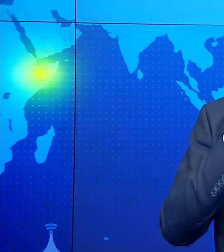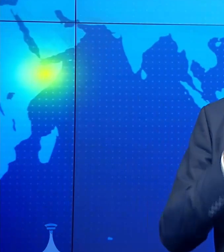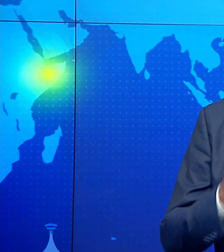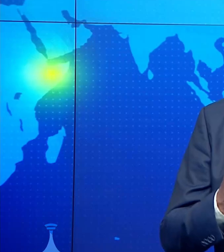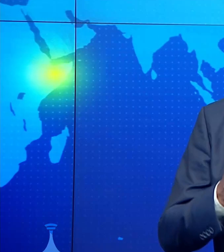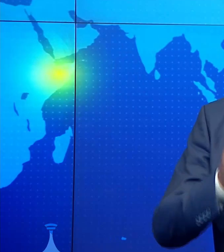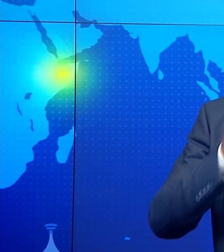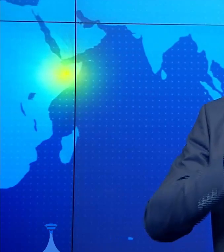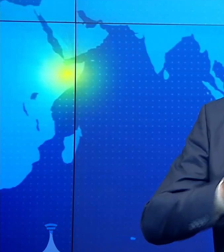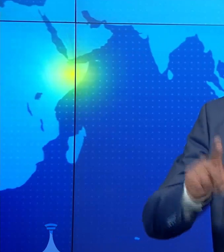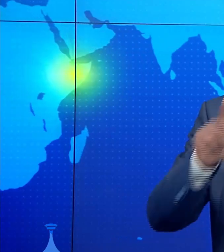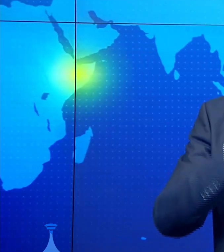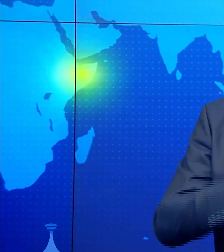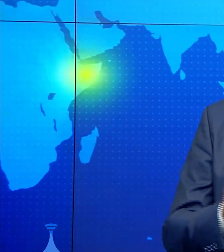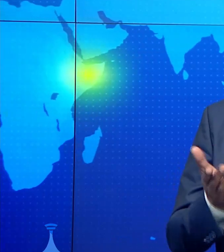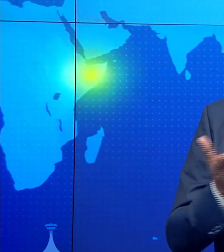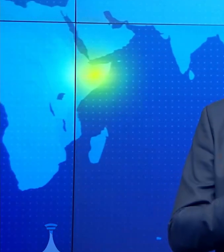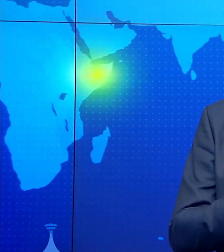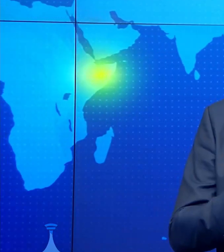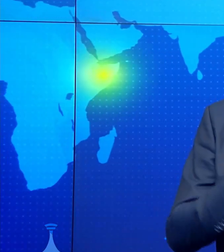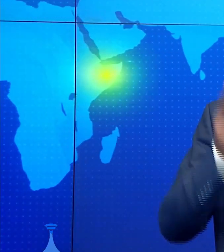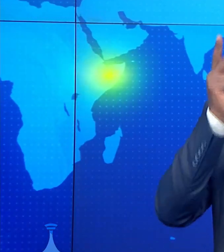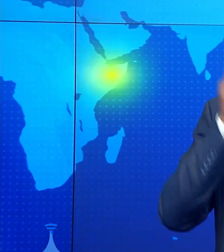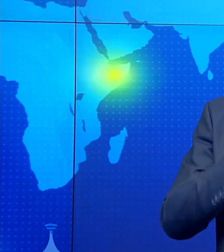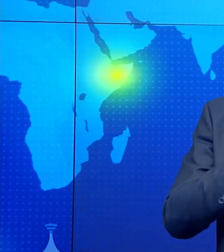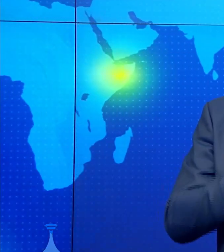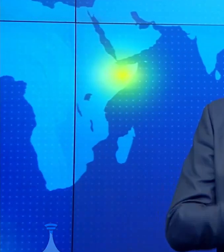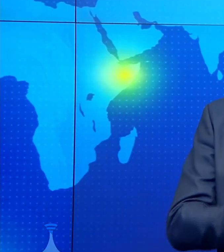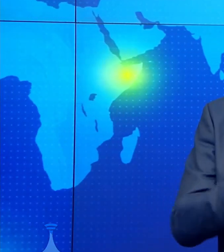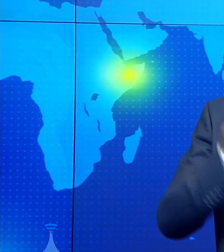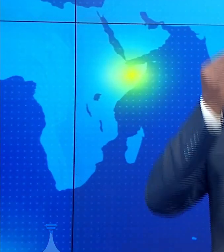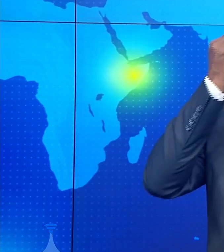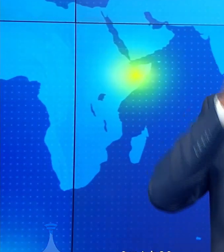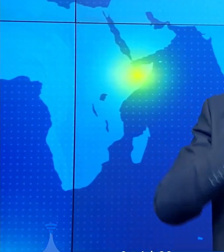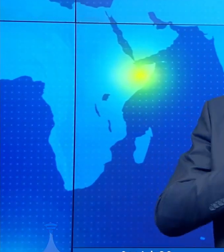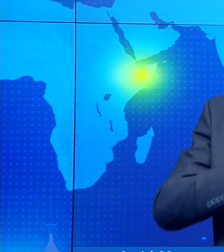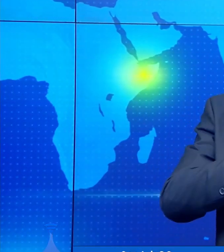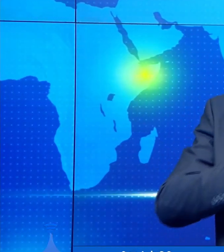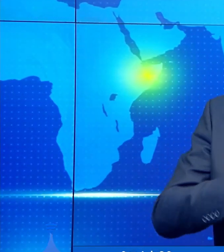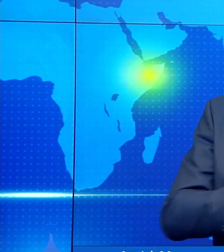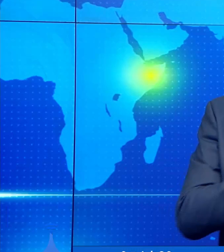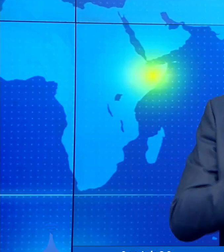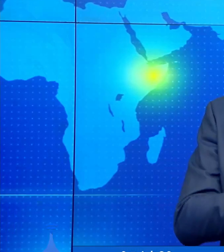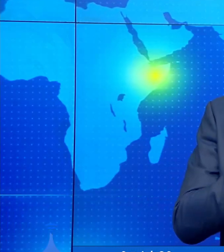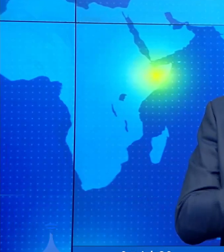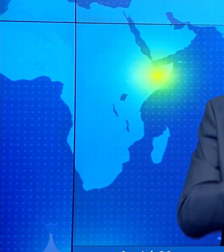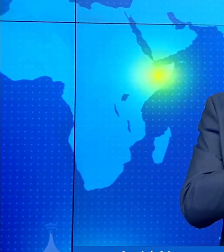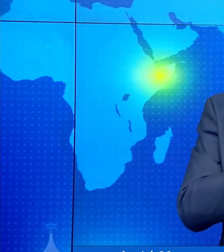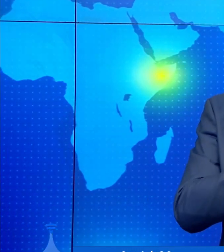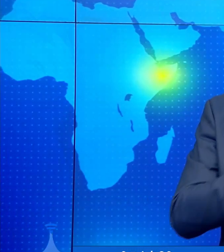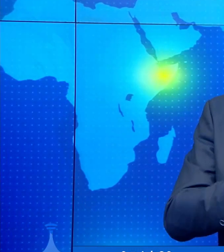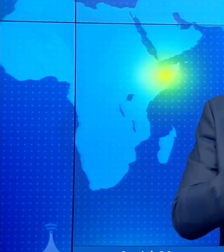ተናትልን ተመልካቾቻችን ዜና በምልክት ከቀርባሉ። የፕላንና ልማት ሚኒስቴርና የተጠሪ ተቋማት